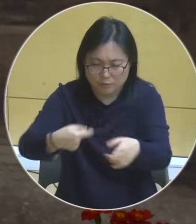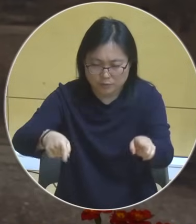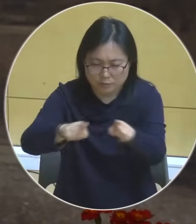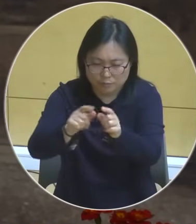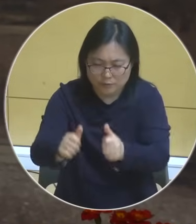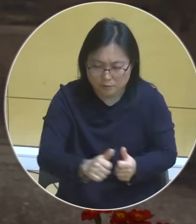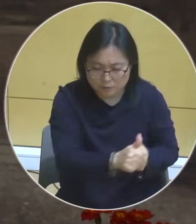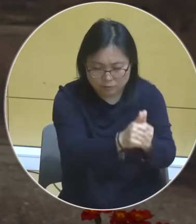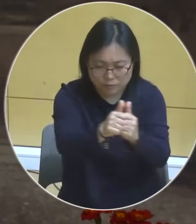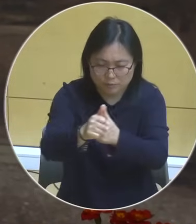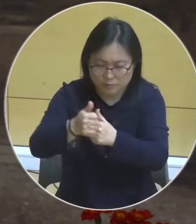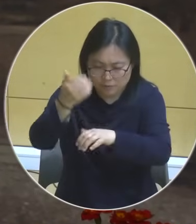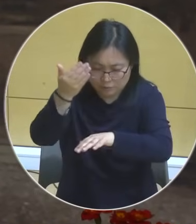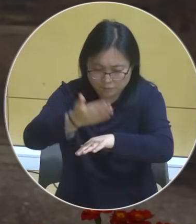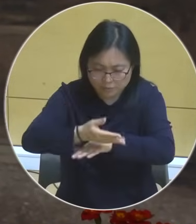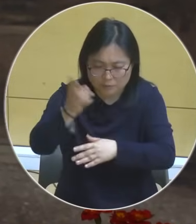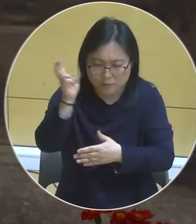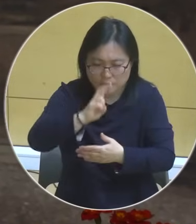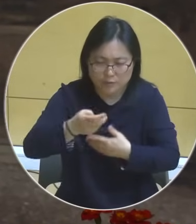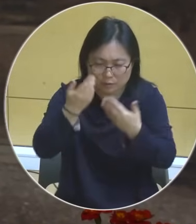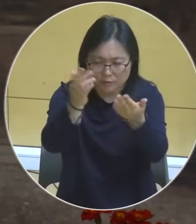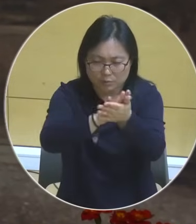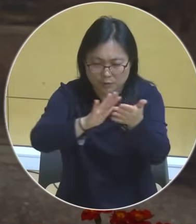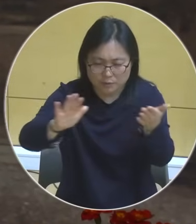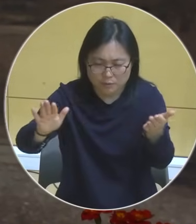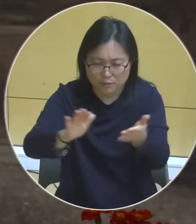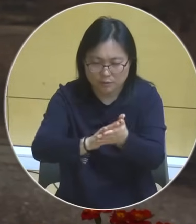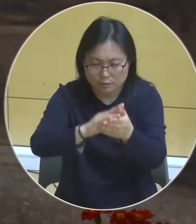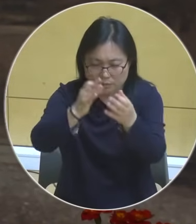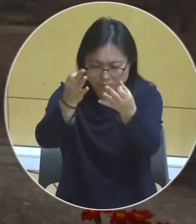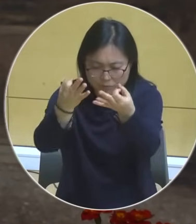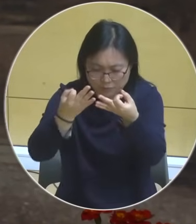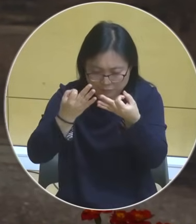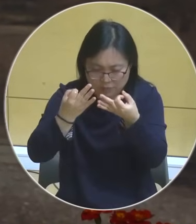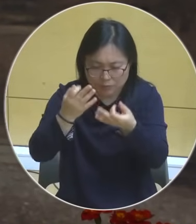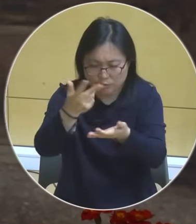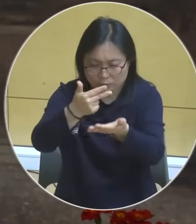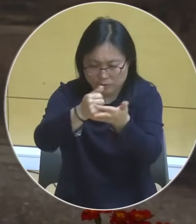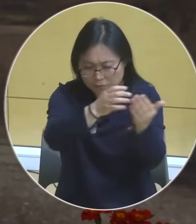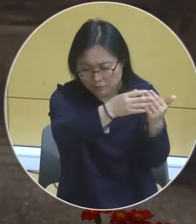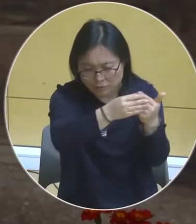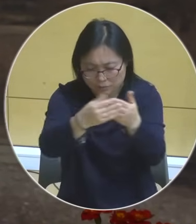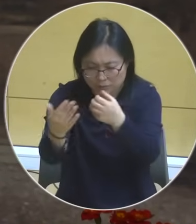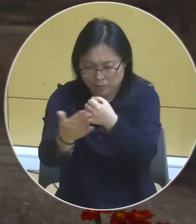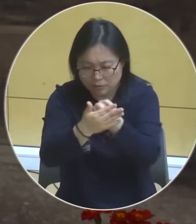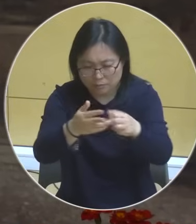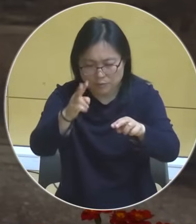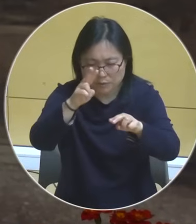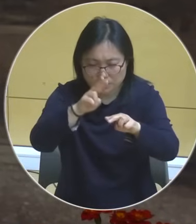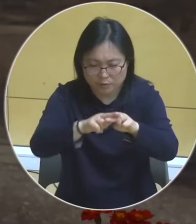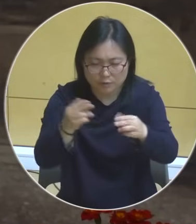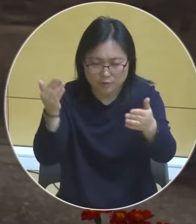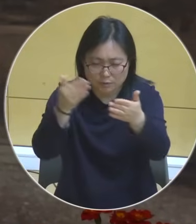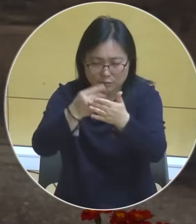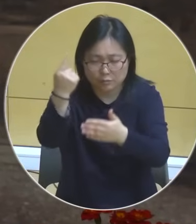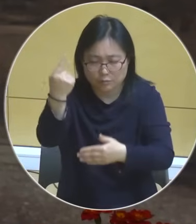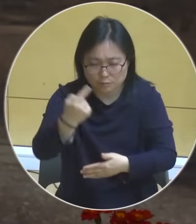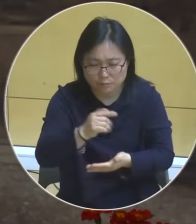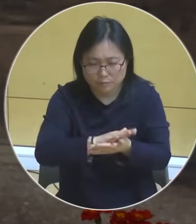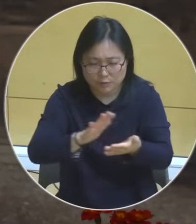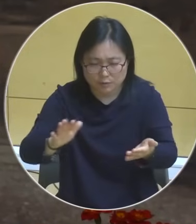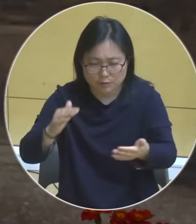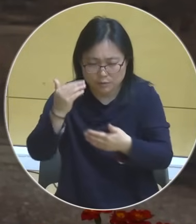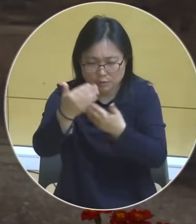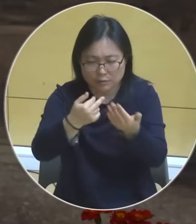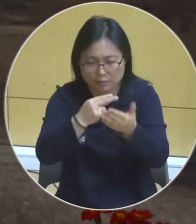감사하며 찬양합니다. 돌이켜보면 주님께서 인도하여 주셨기에 여기까지 올 수 있었습니다. 임마누엘의